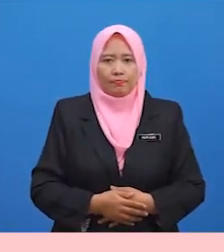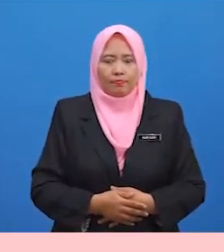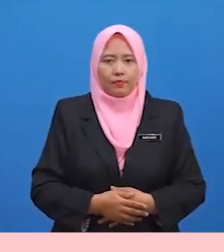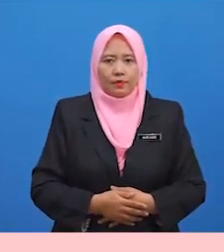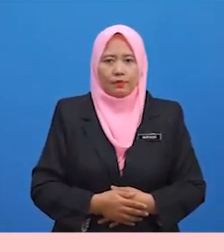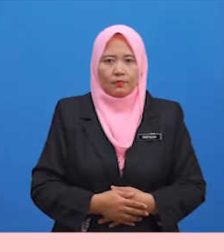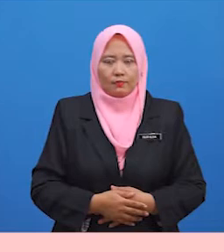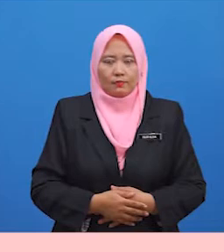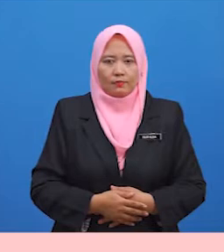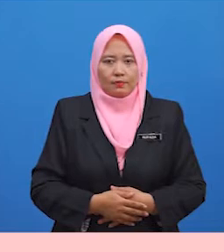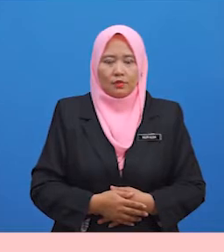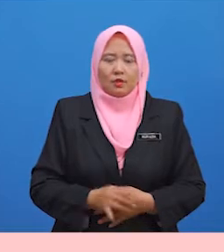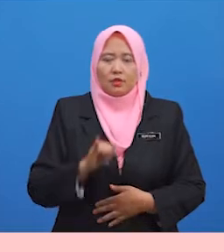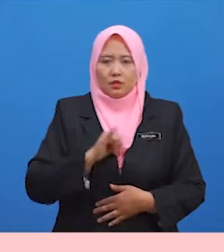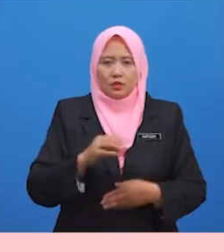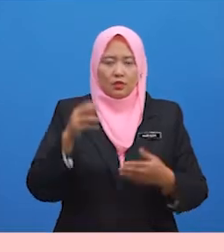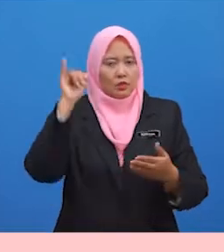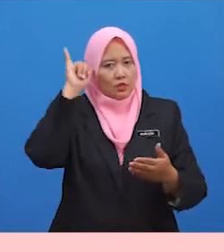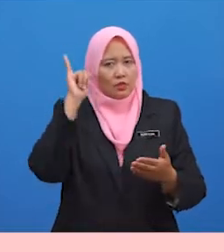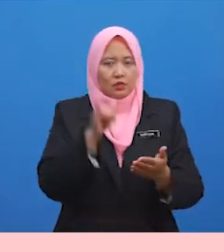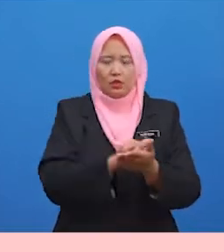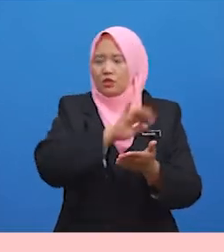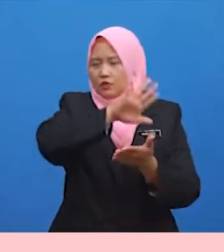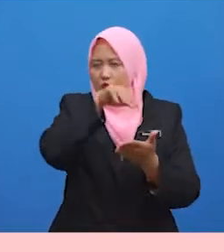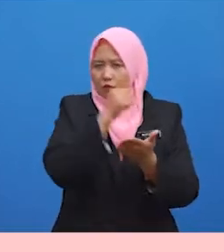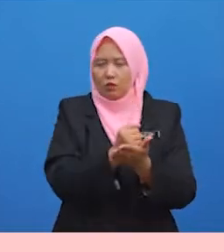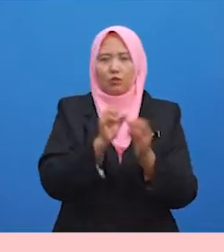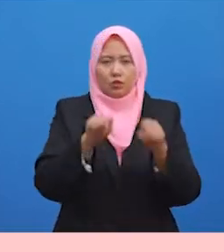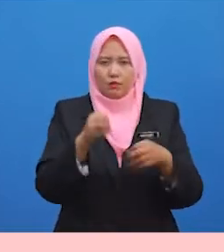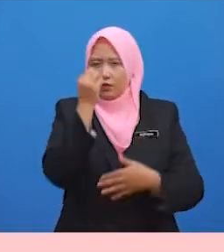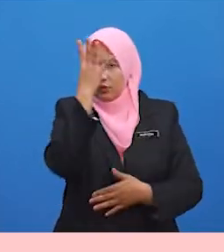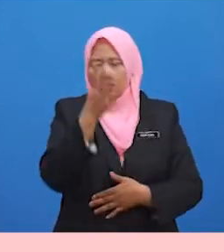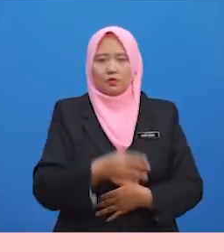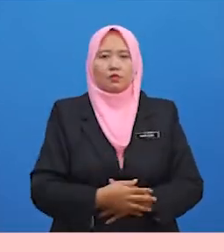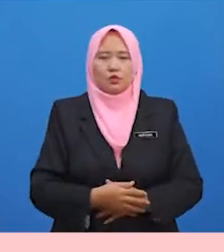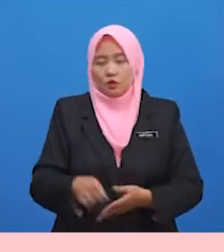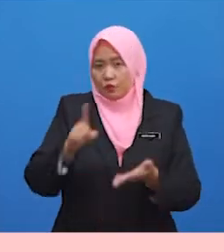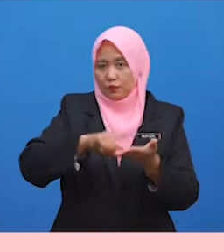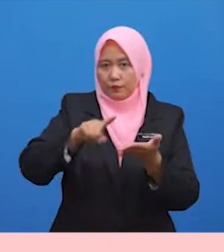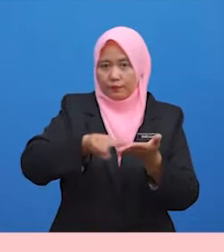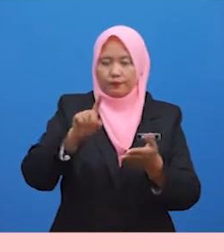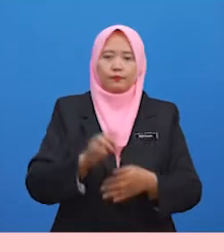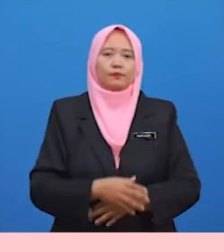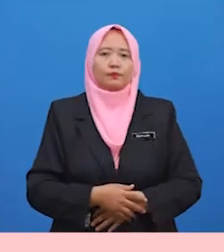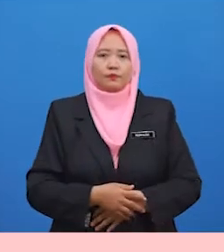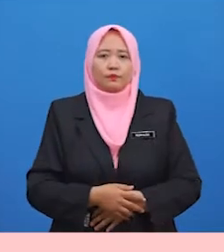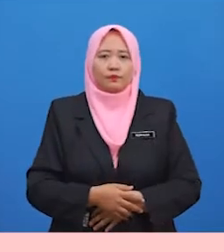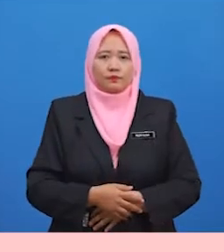Cikgu yakin semua dapat menghuraikan peringkat kecederaan ini dengan baik. Mari kita semak.